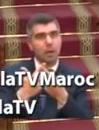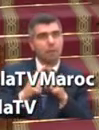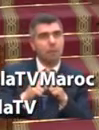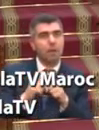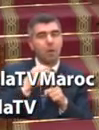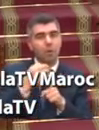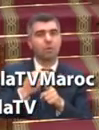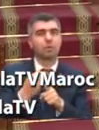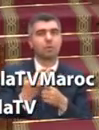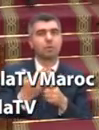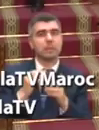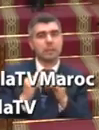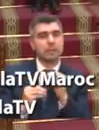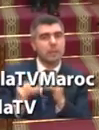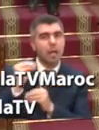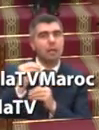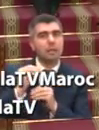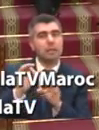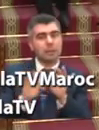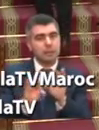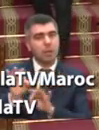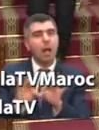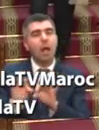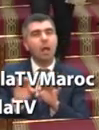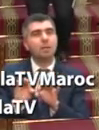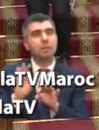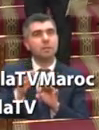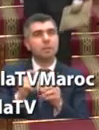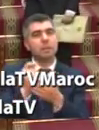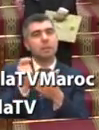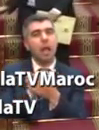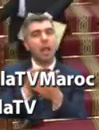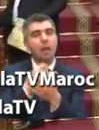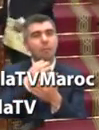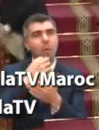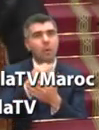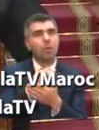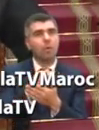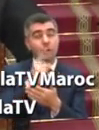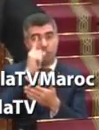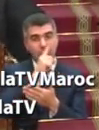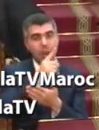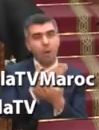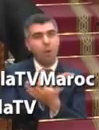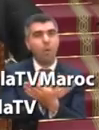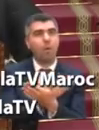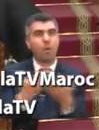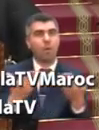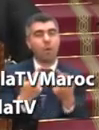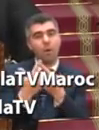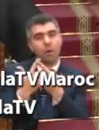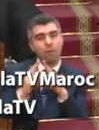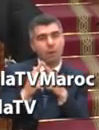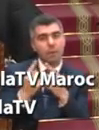نتمنى انه السيد الوزير تزيدوا في الاجراءات ديال تعزيز الثقه. وعندي طلب اخير نختم به، لانه كاين التزامات على المستوى المركزي